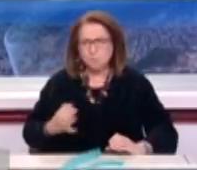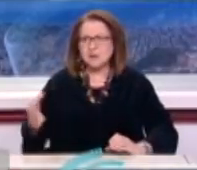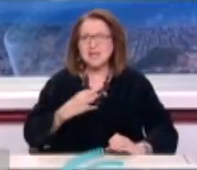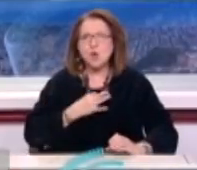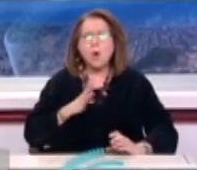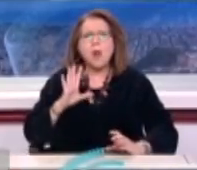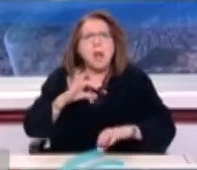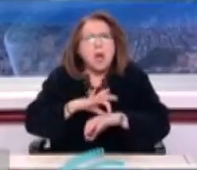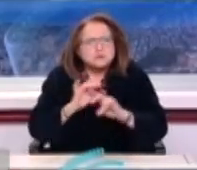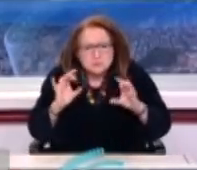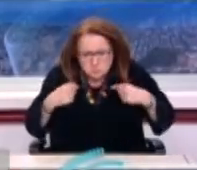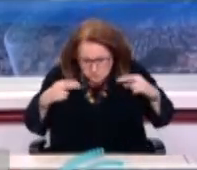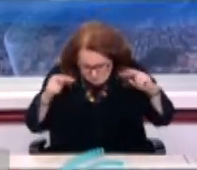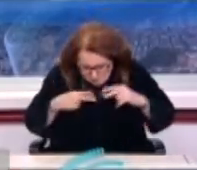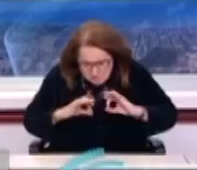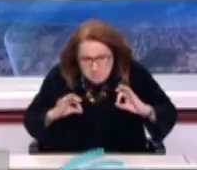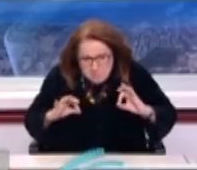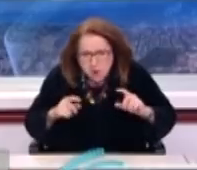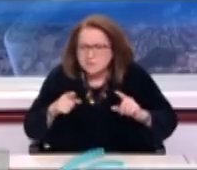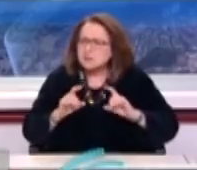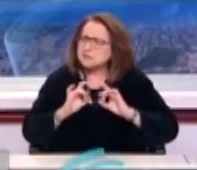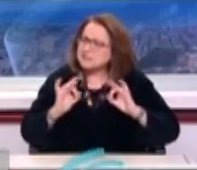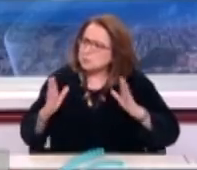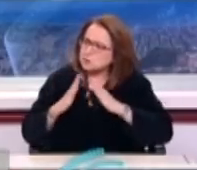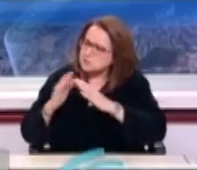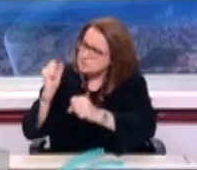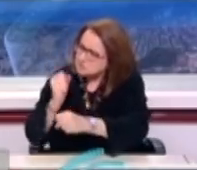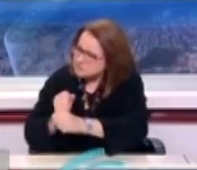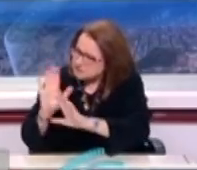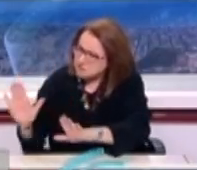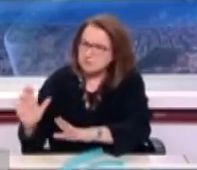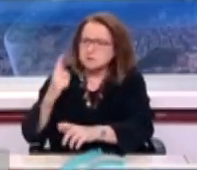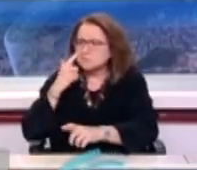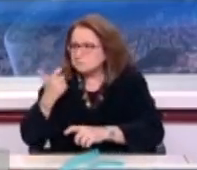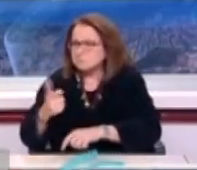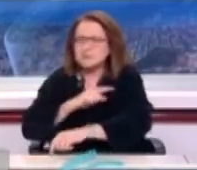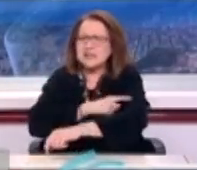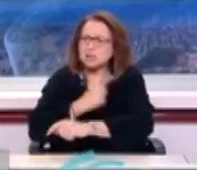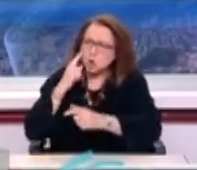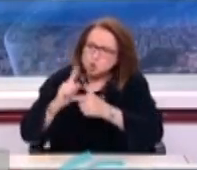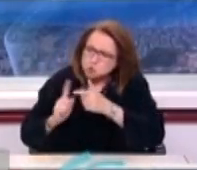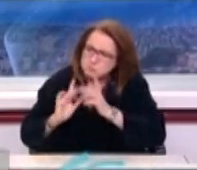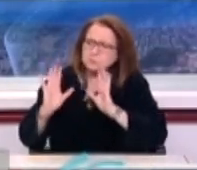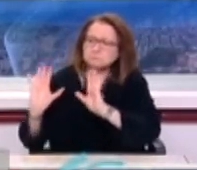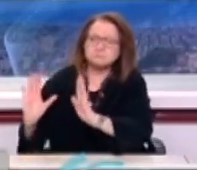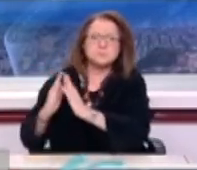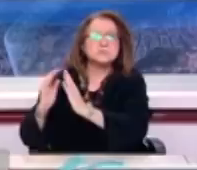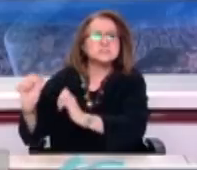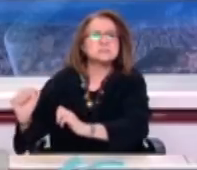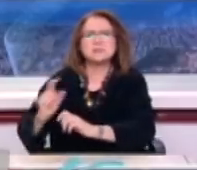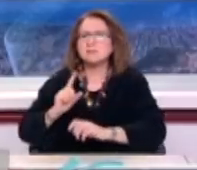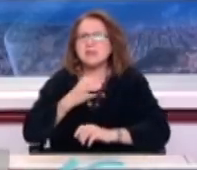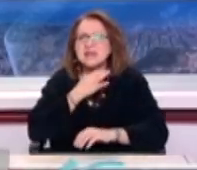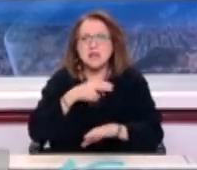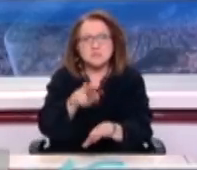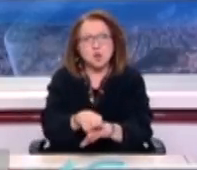Οργανισμό Δημόσιας Υγείας, θα παραμένουν σε παρακολούθηση στο σπίτι, σε συνεννόηση με τον γιατρό τους, όπως θα γίνεται και στη συνέχεια.